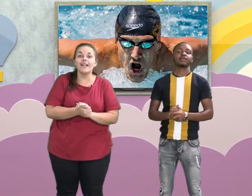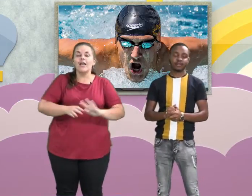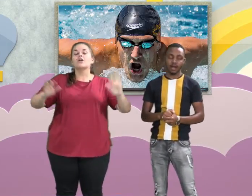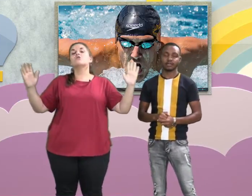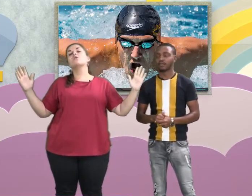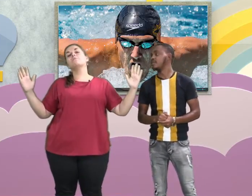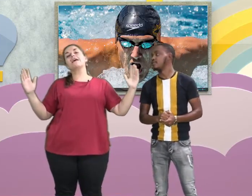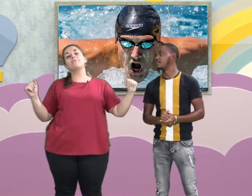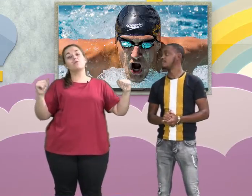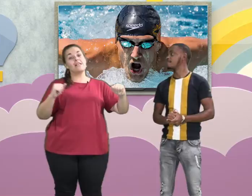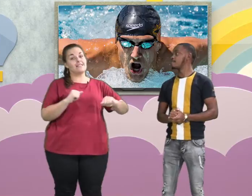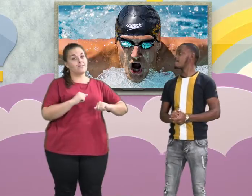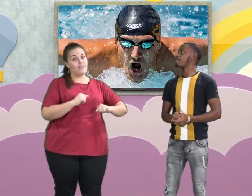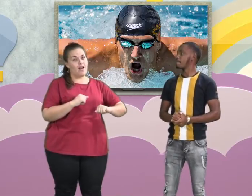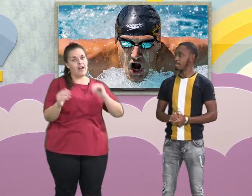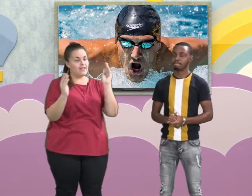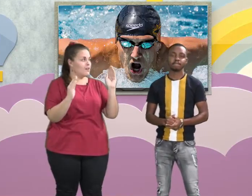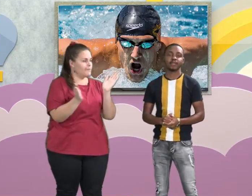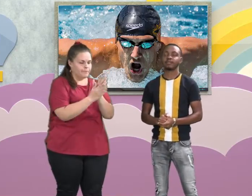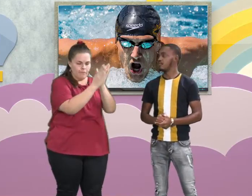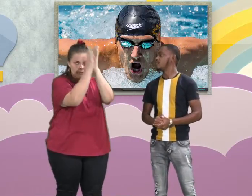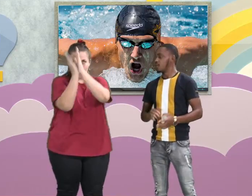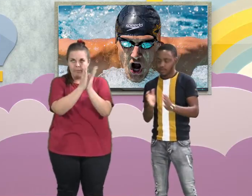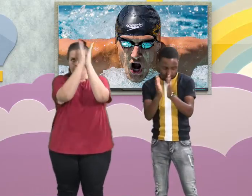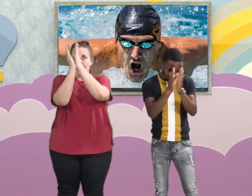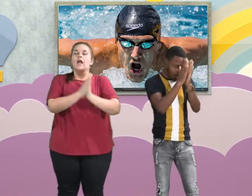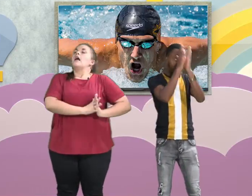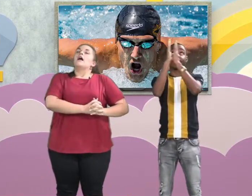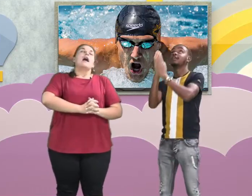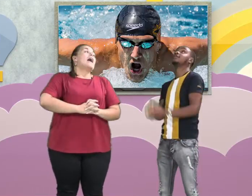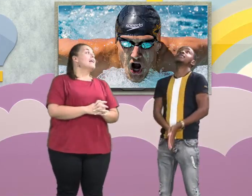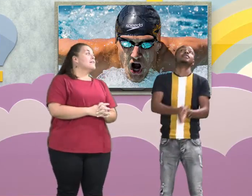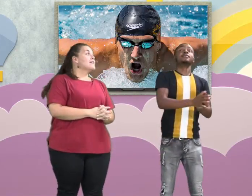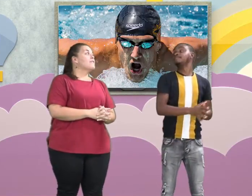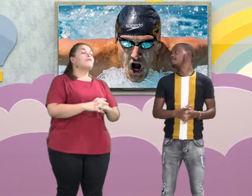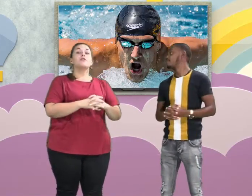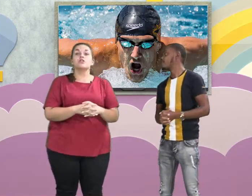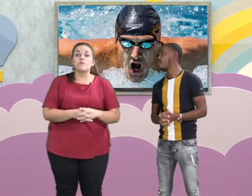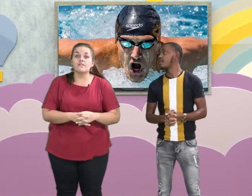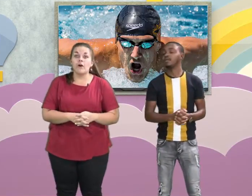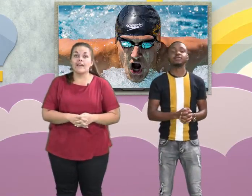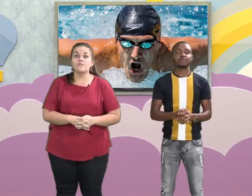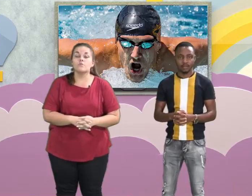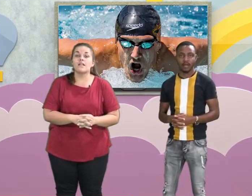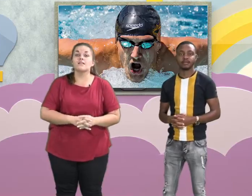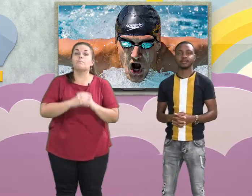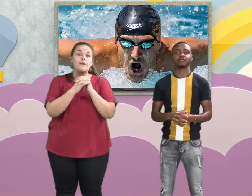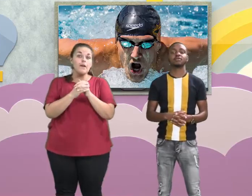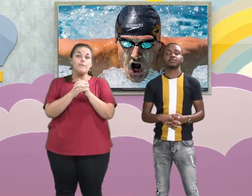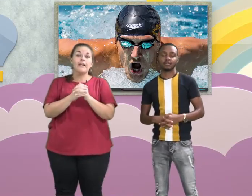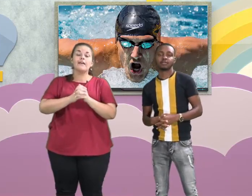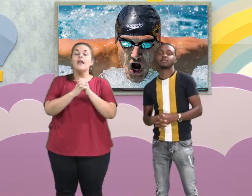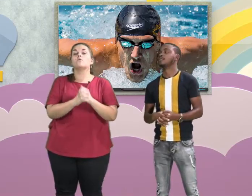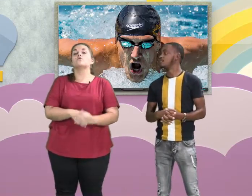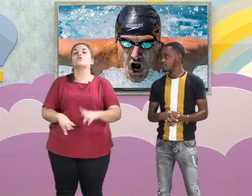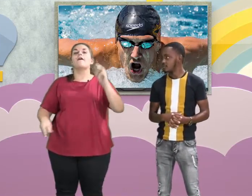gaan. Ja, So ons definitief. begin met ons lessies vir vandag, Enzo. Ik kan niet wachten. En dit is tyd vir die voorskoolse maatjies. So dit is